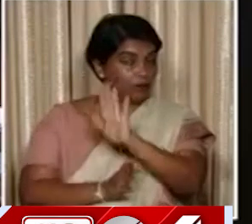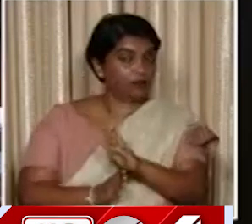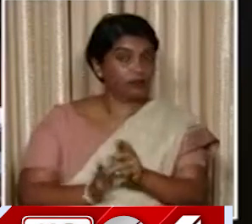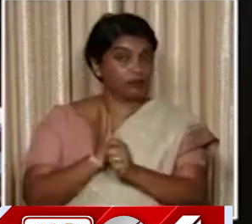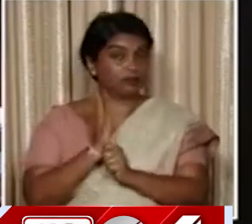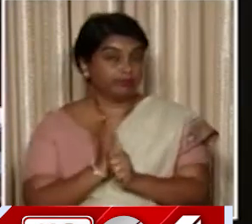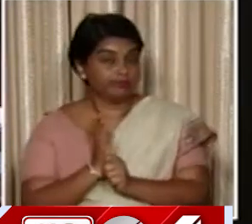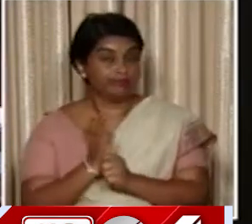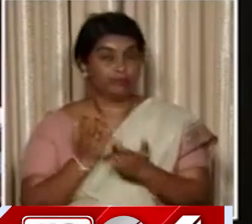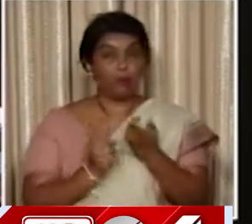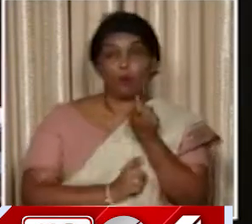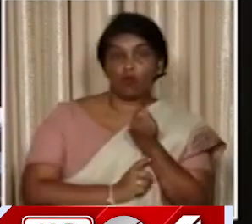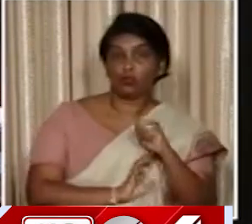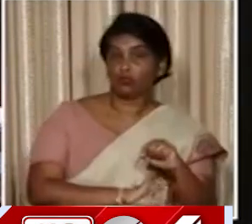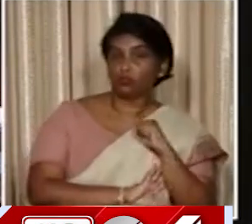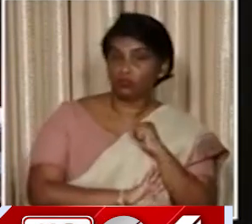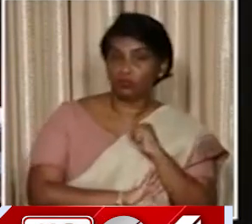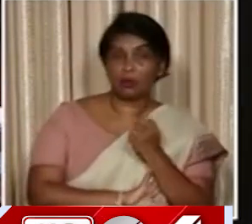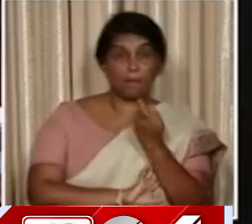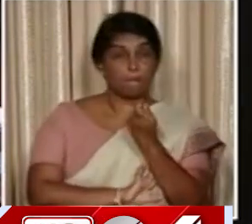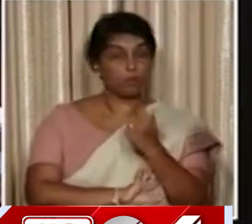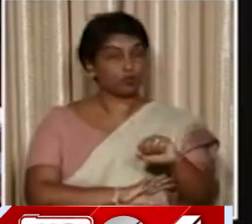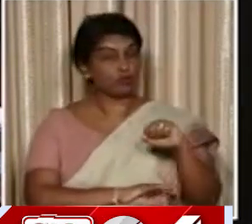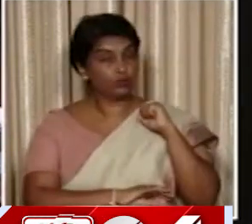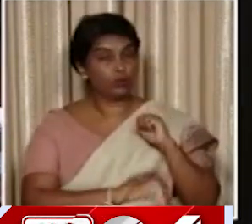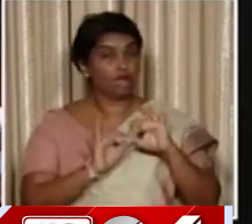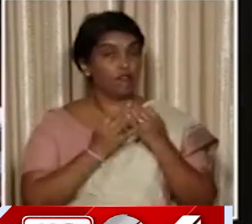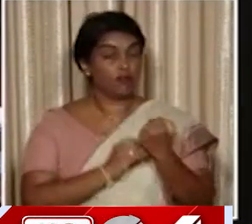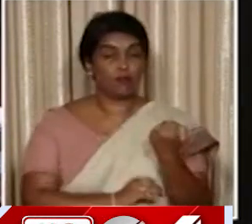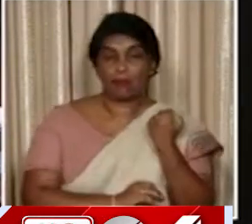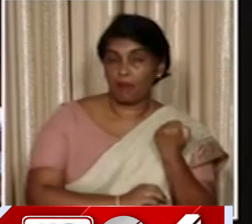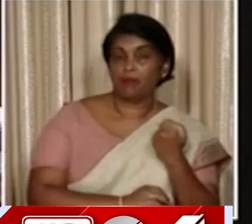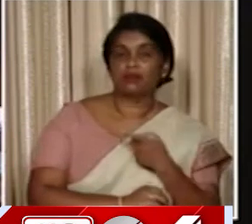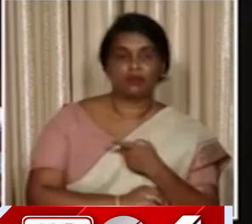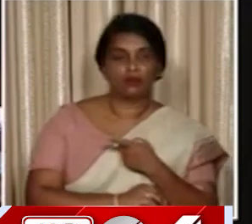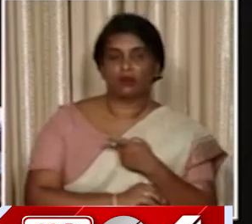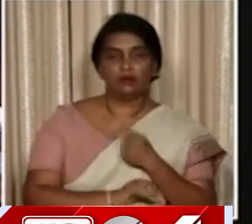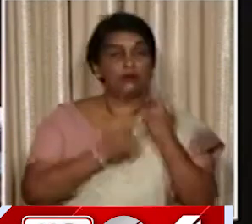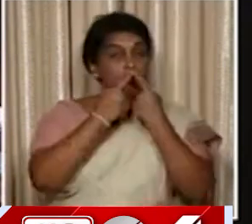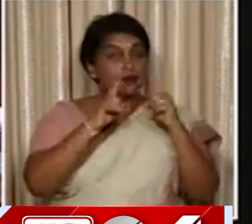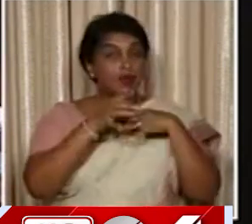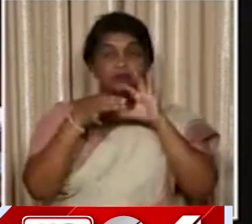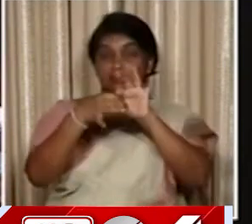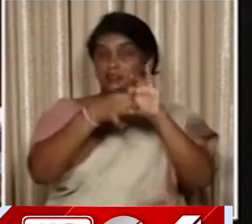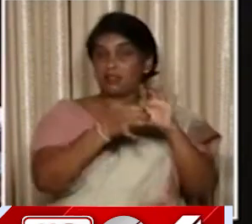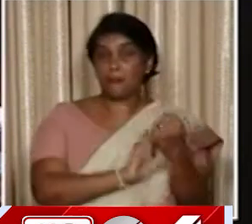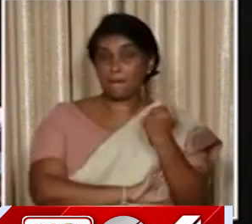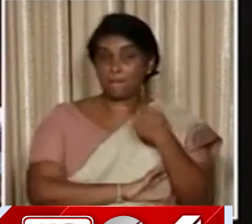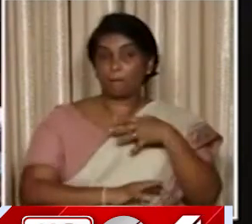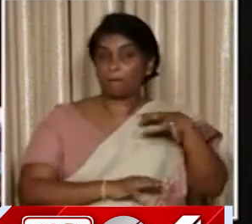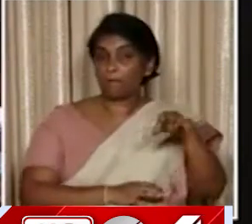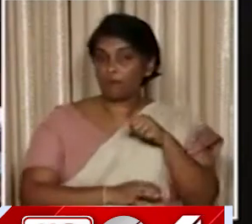balai, mudal balai, dana balai, foul balai, vivida samband kanggal balai upayogi